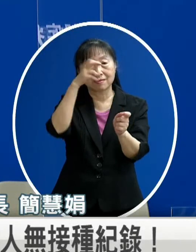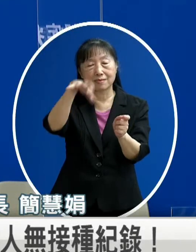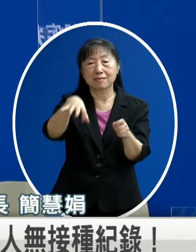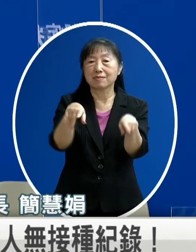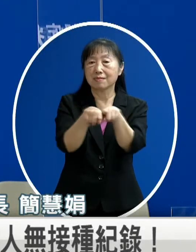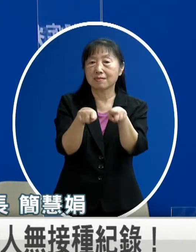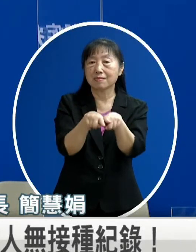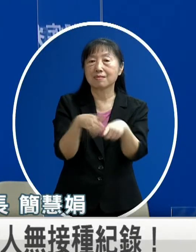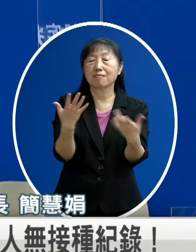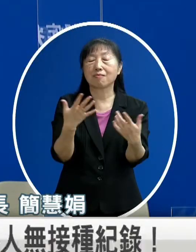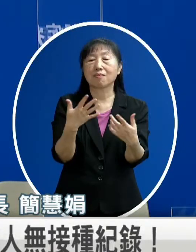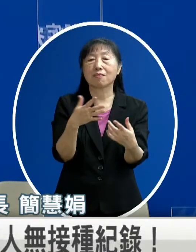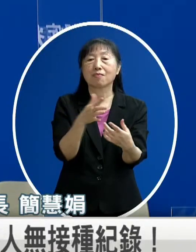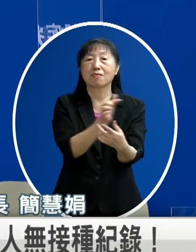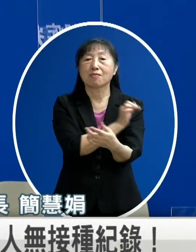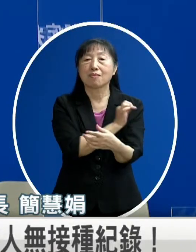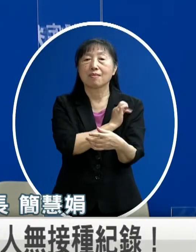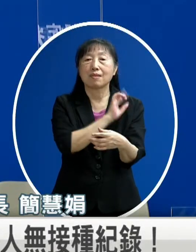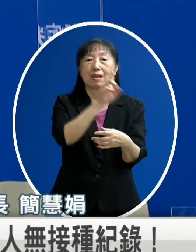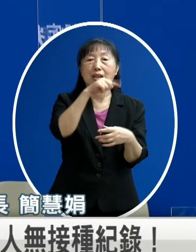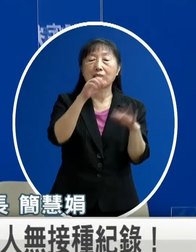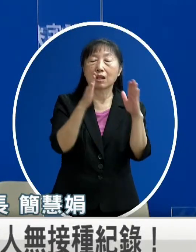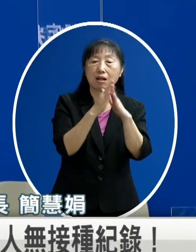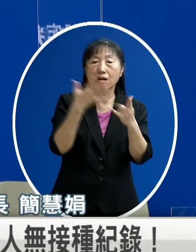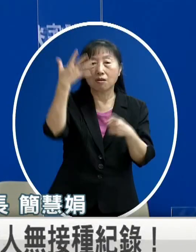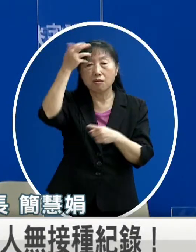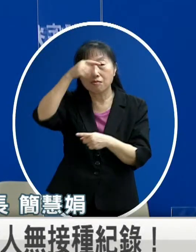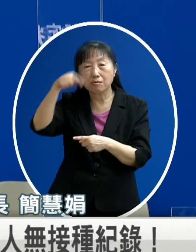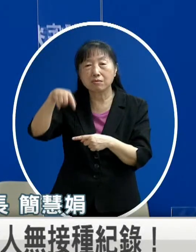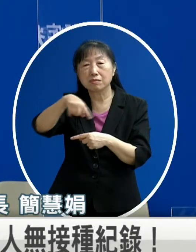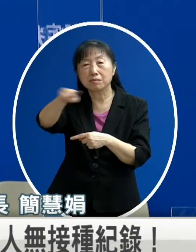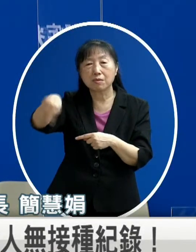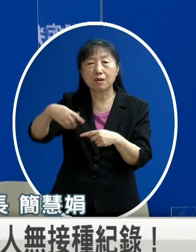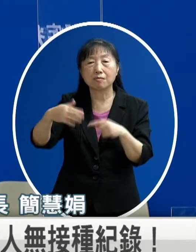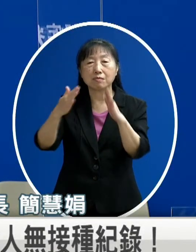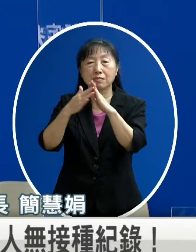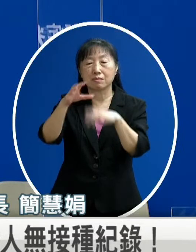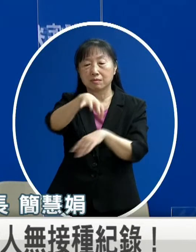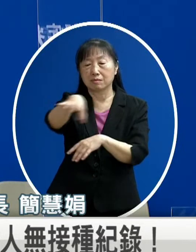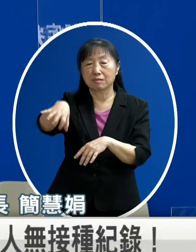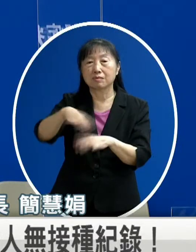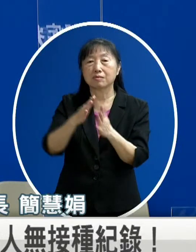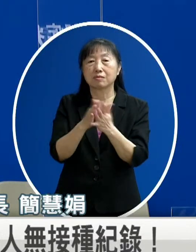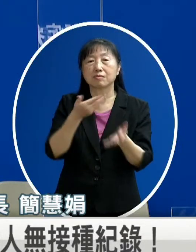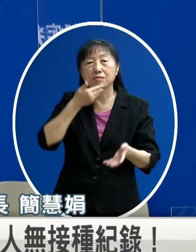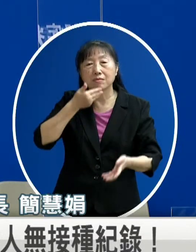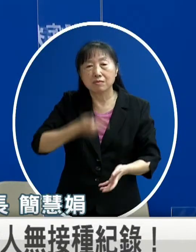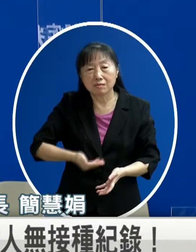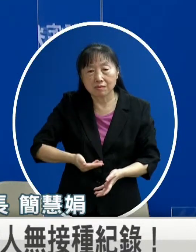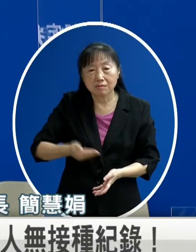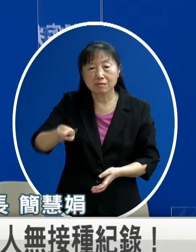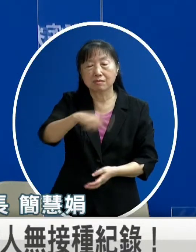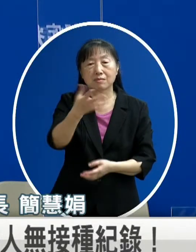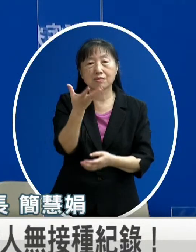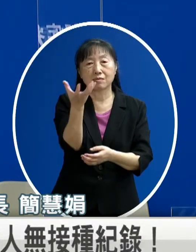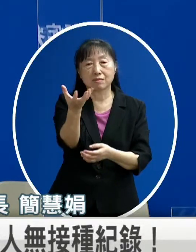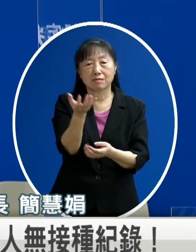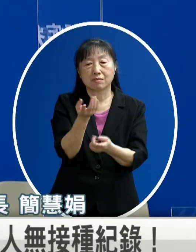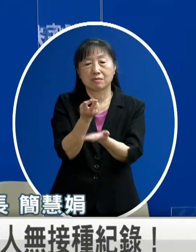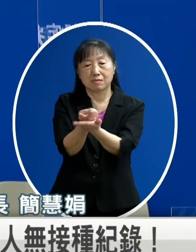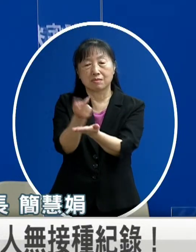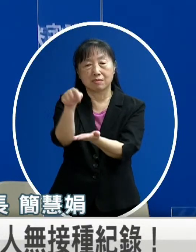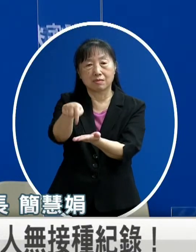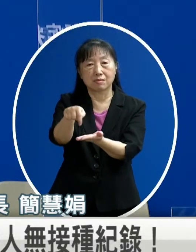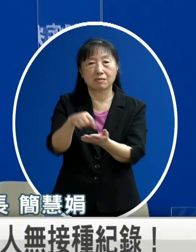一般护理之家跟老人福利机构，因为这都是年龄比较大的这些长辈哈。